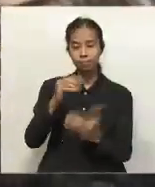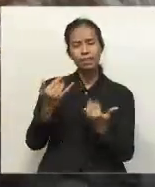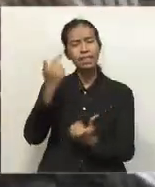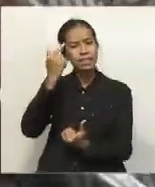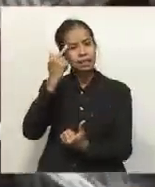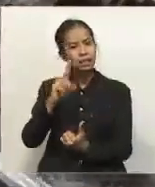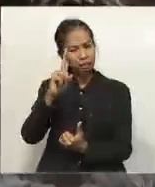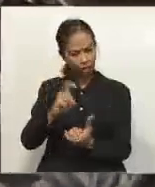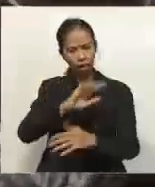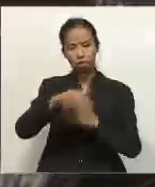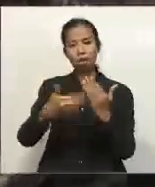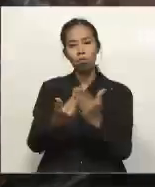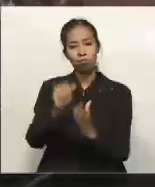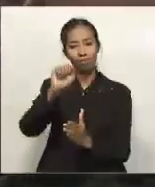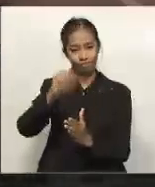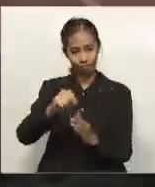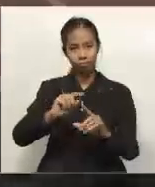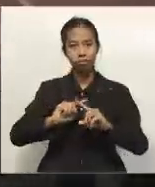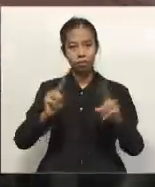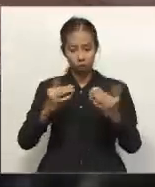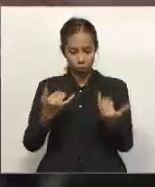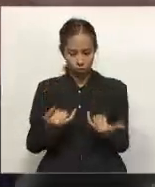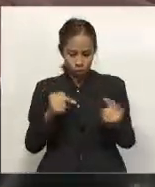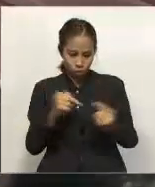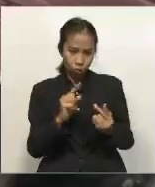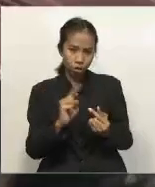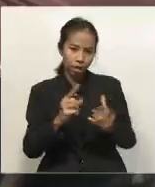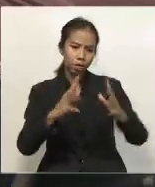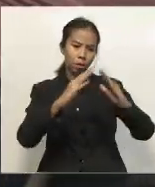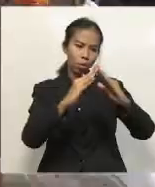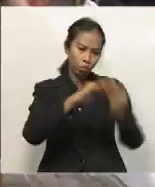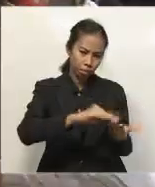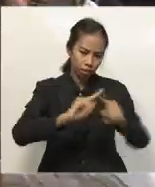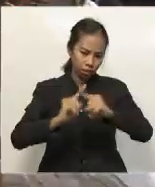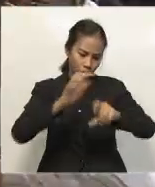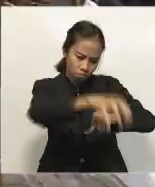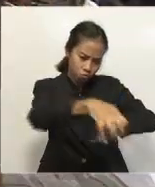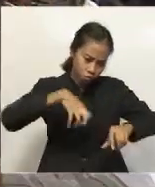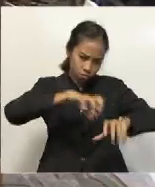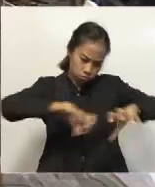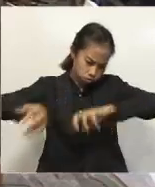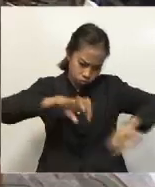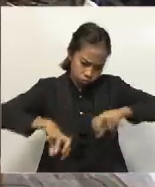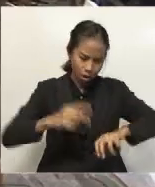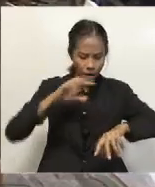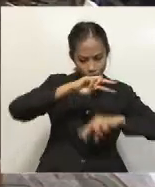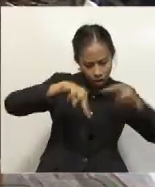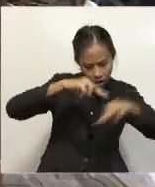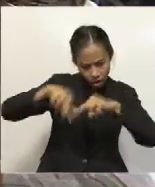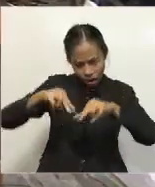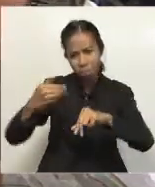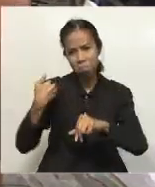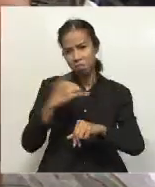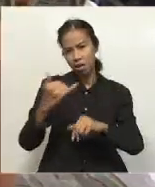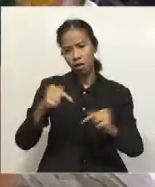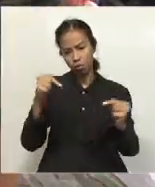ะเสียชีวิตแล้วทั้งหมดเช่นเดียวกันโดยเจ้าหน้าที่เร่งขุดค้นหาตามซากปรักหักพังซึ่งจุดหนึ่งที่น่าจะมีศพติดค้างอยู่ถึง60